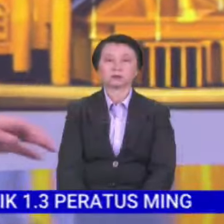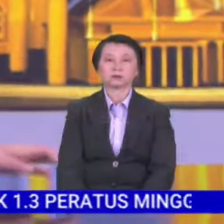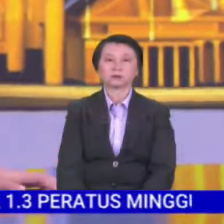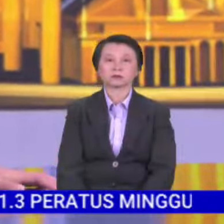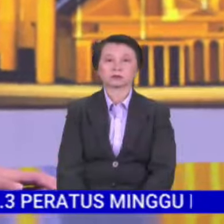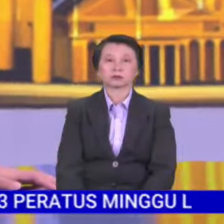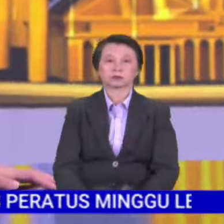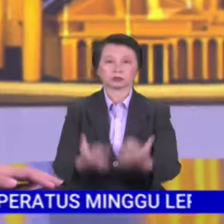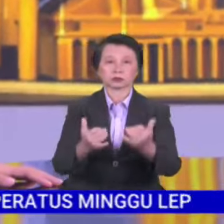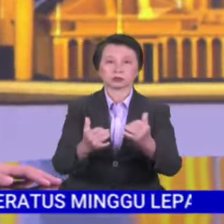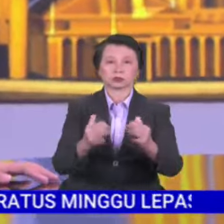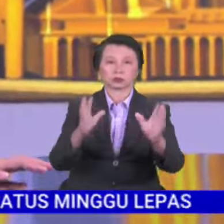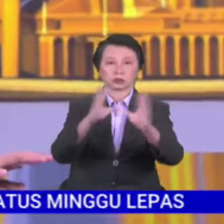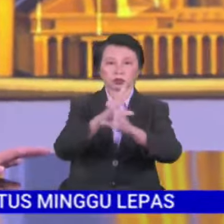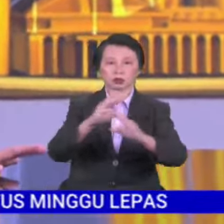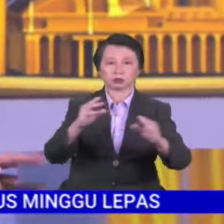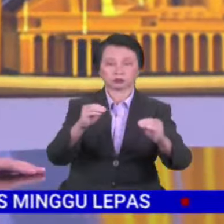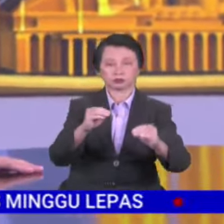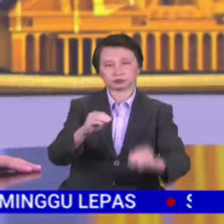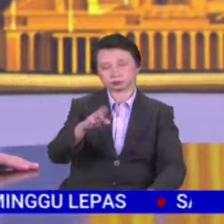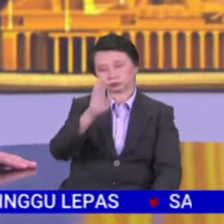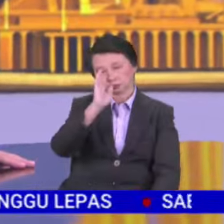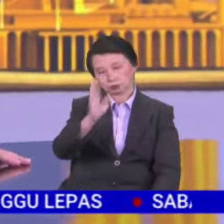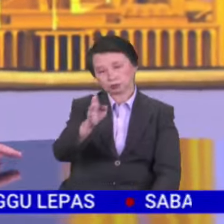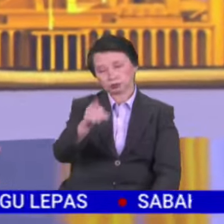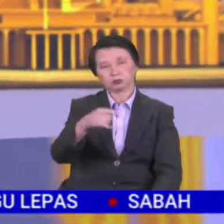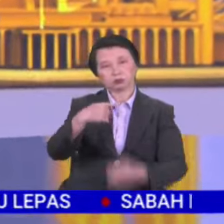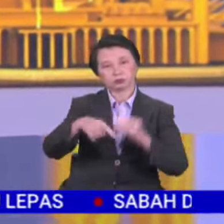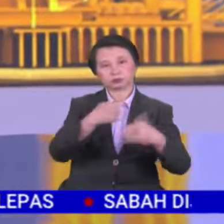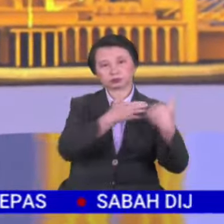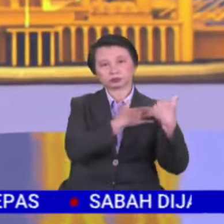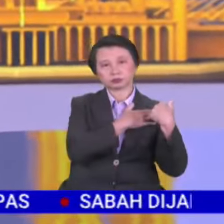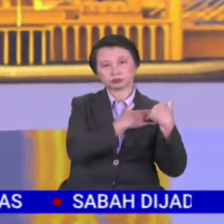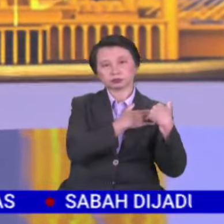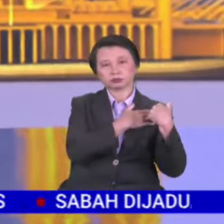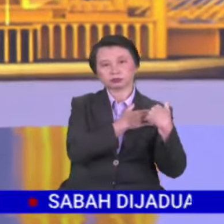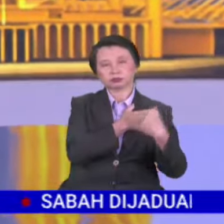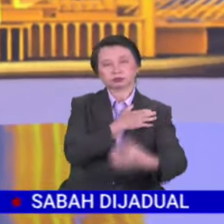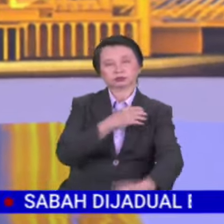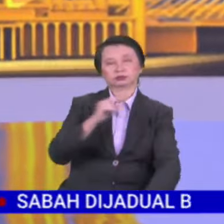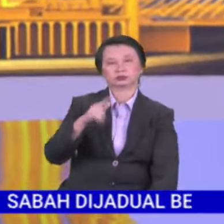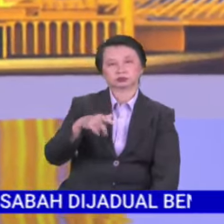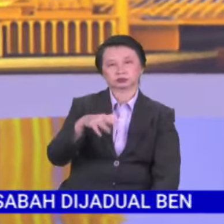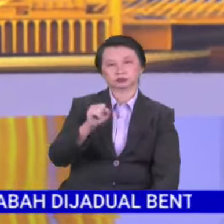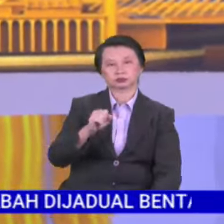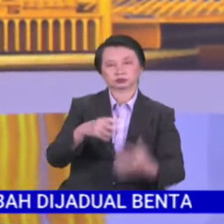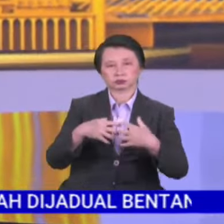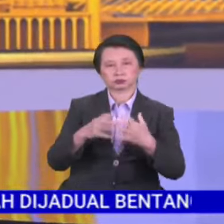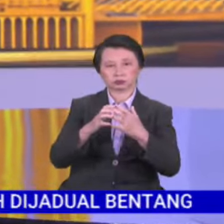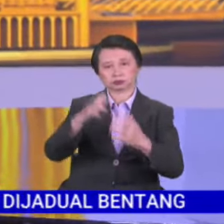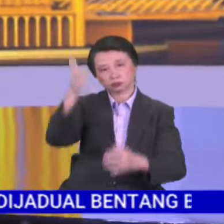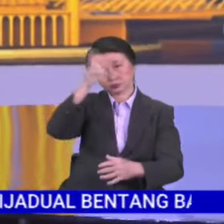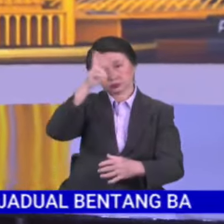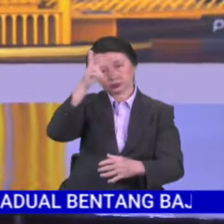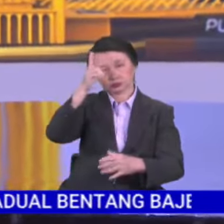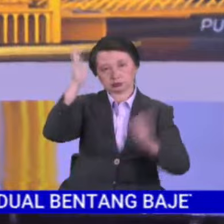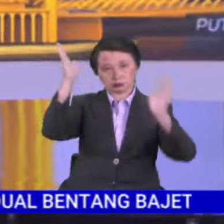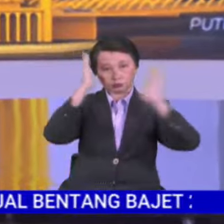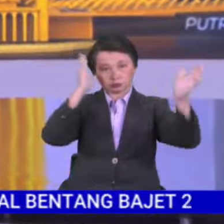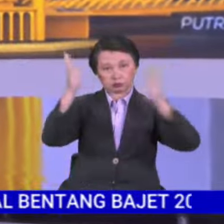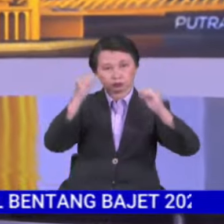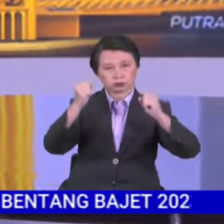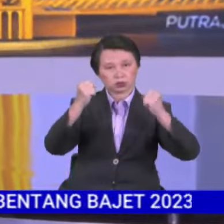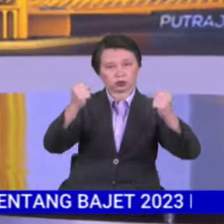Baik saudara, kita ke Bumi Kenyalang. Antara fokus ialah mengenai peranan gabungan Parti Sarawak kepada pembentukan kerajaan persekutuan